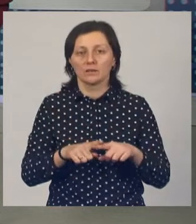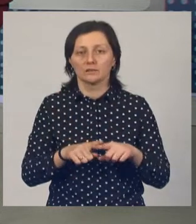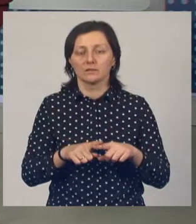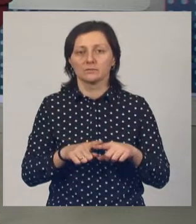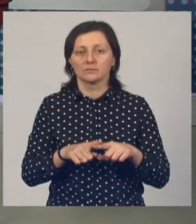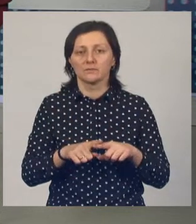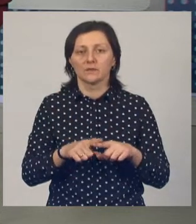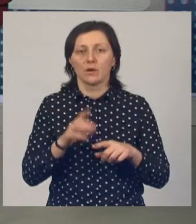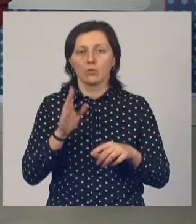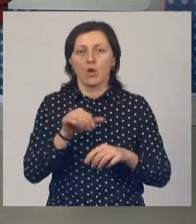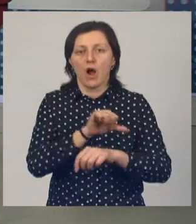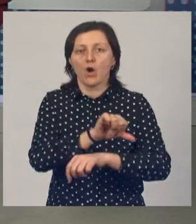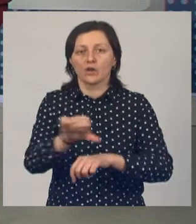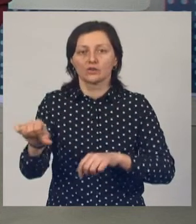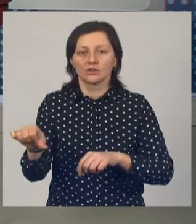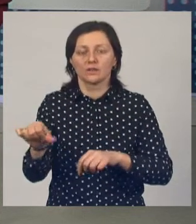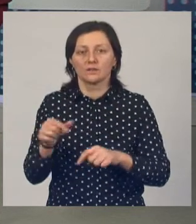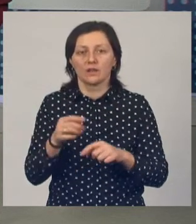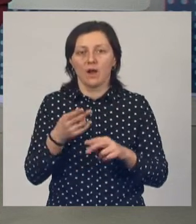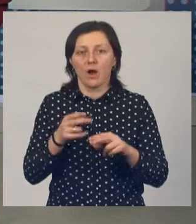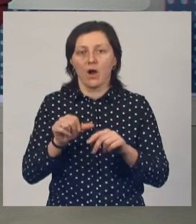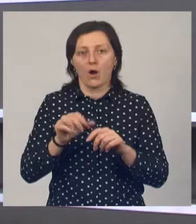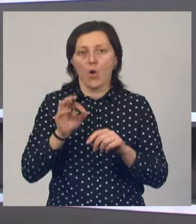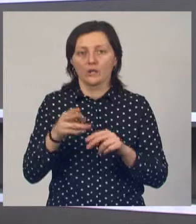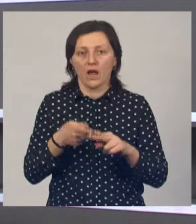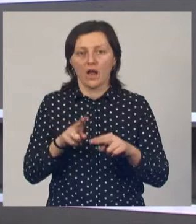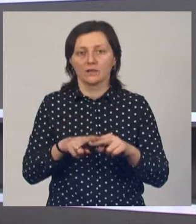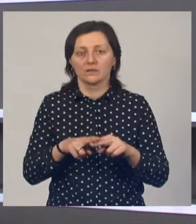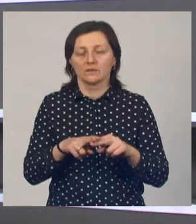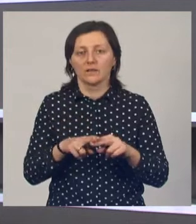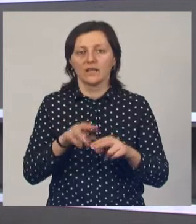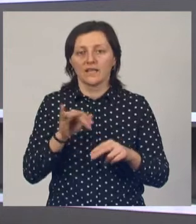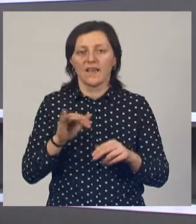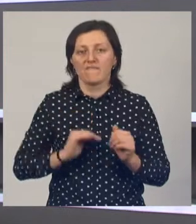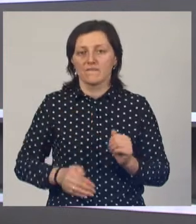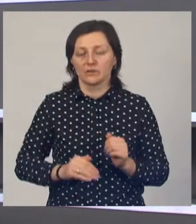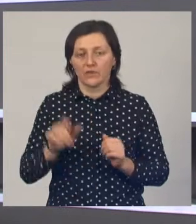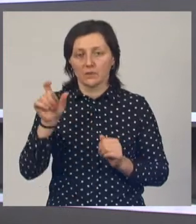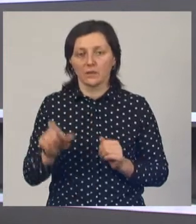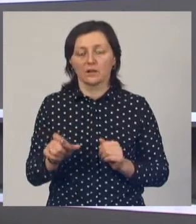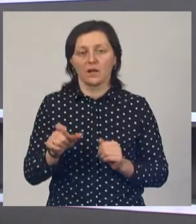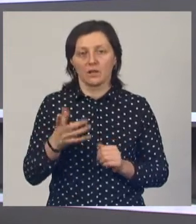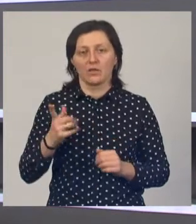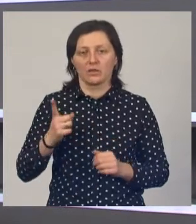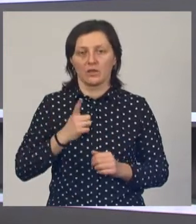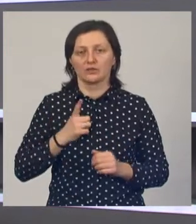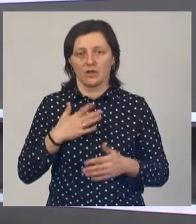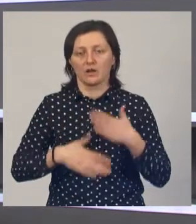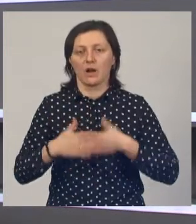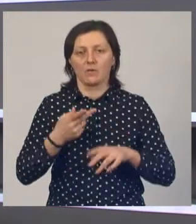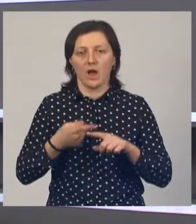ограждать от подобных вещей и наконец фермеры дождались принятия этого закона у